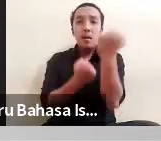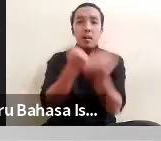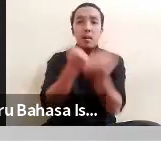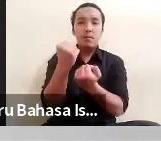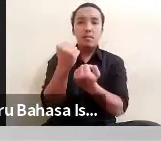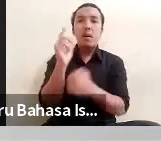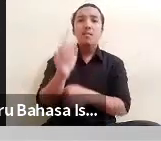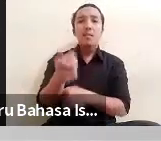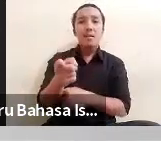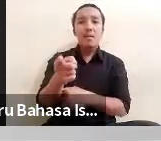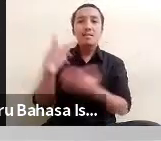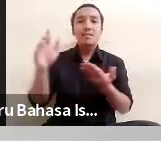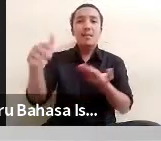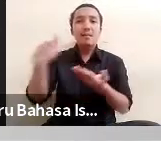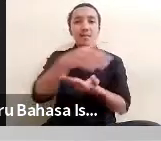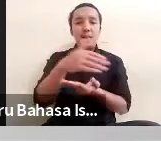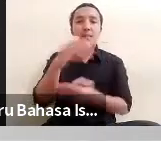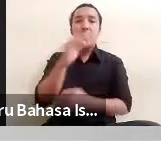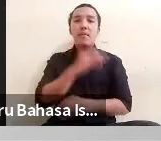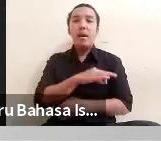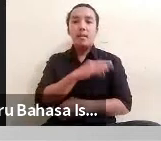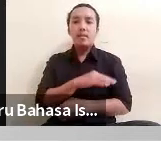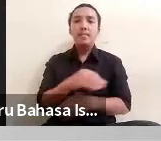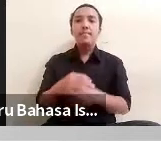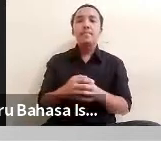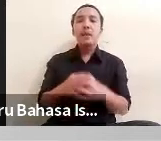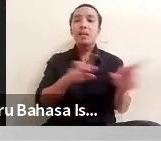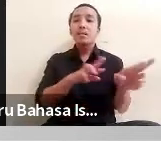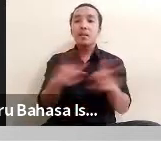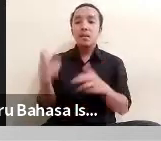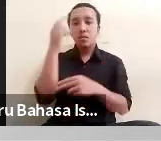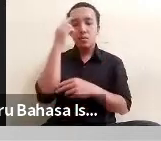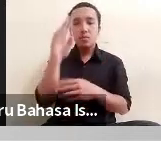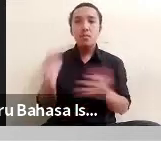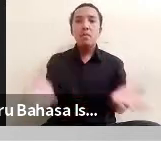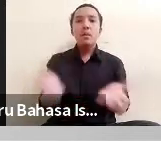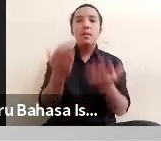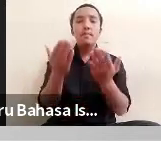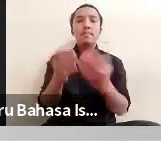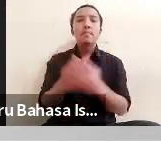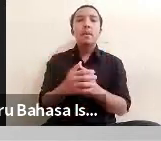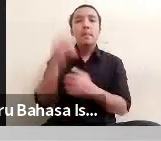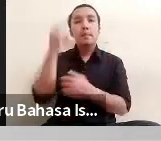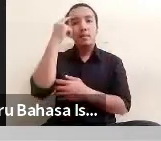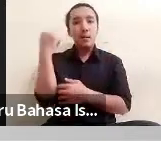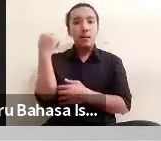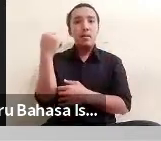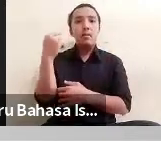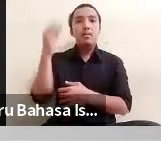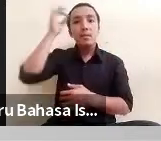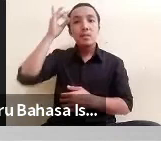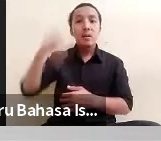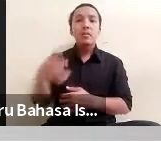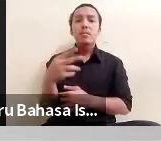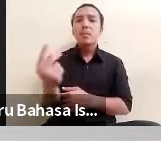bermanfaat dalam perencanaan pembangunan. Kemudian pemerintah desa juga kita tingkatkan kapasitasnya melalui